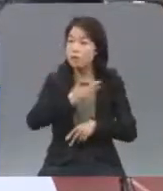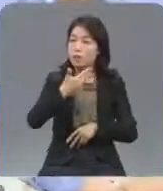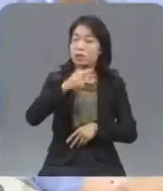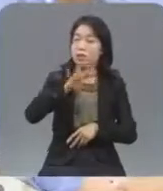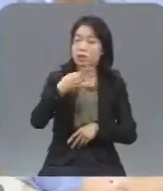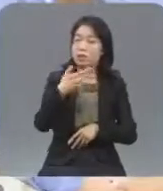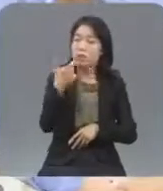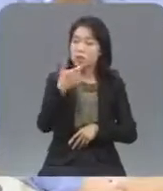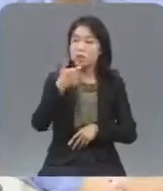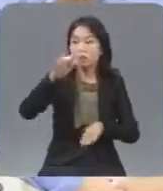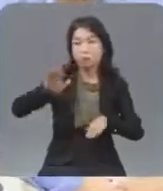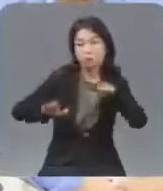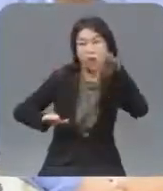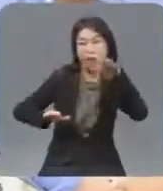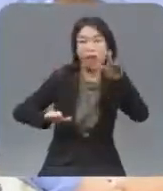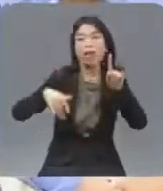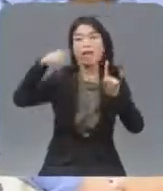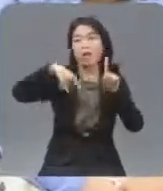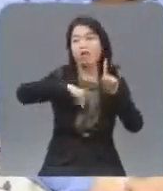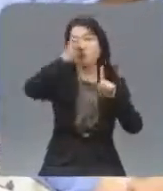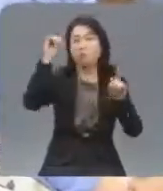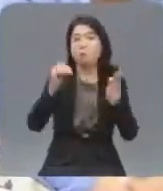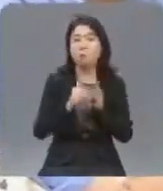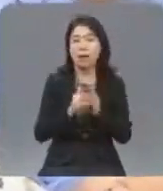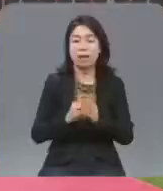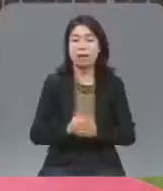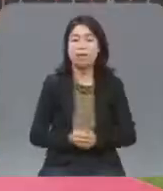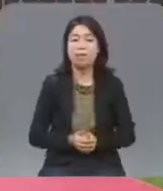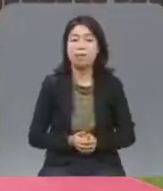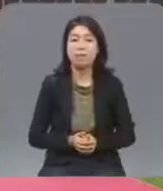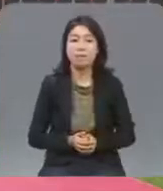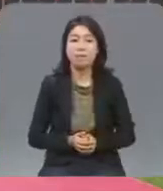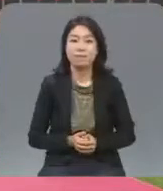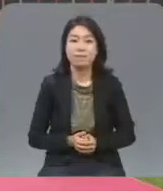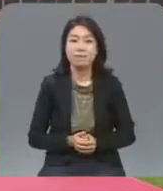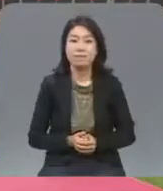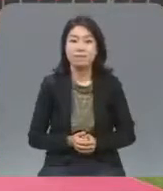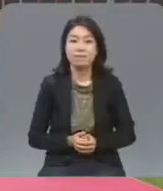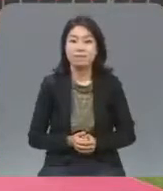누르고 종합 우승을 차지했습니다. 지금까지 단신 브리핑이었습니다.